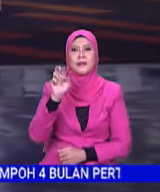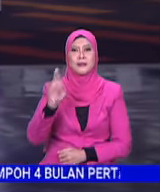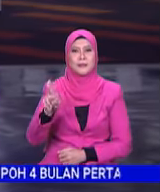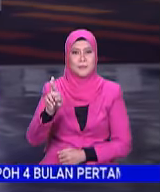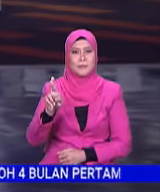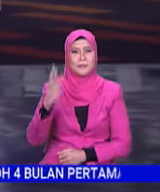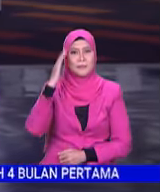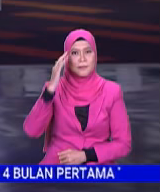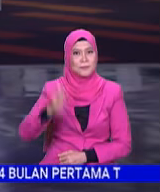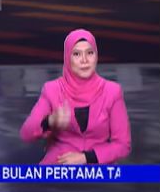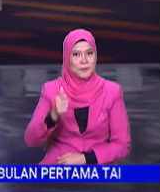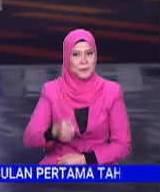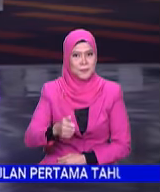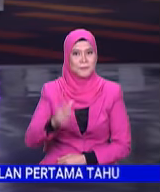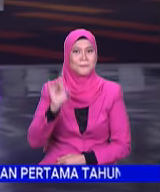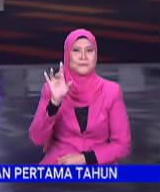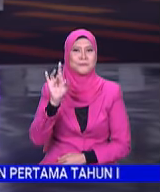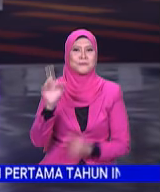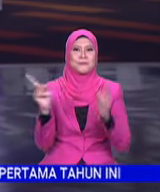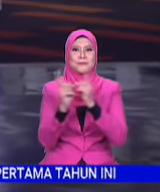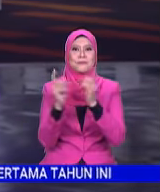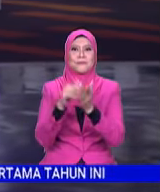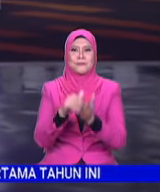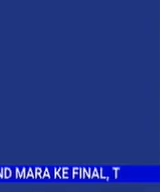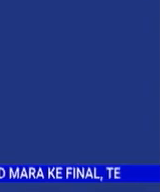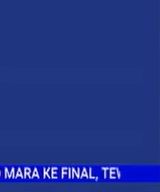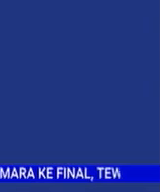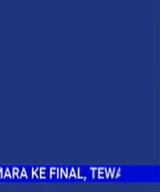Hamzah. Assalamualaikum. InsyaAllah kita jumpa lagi.